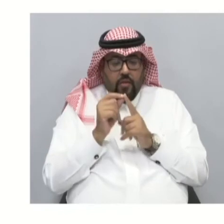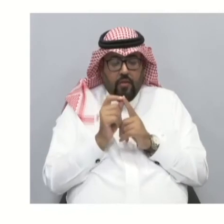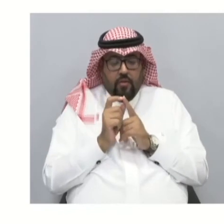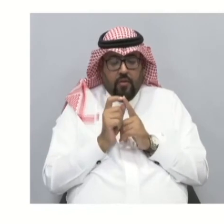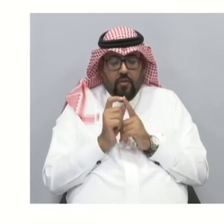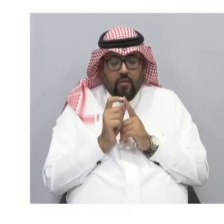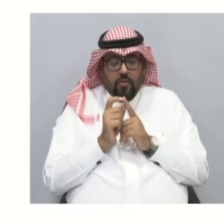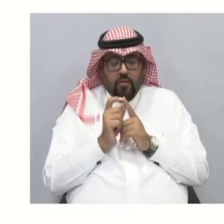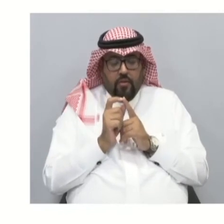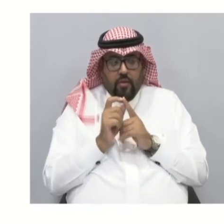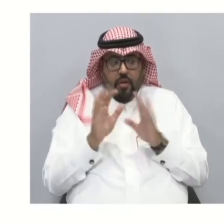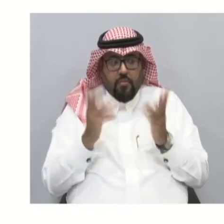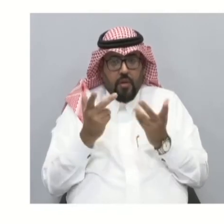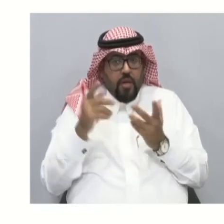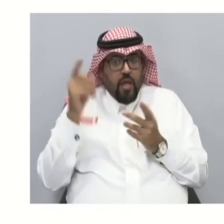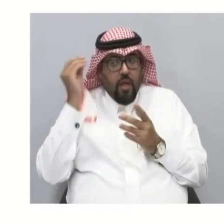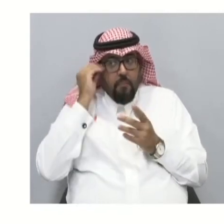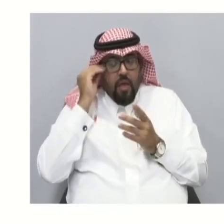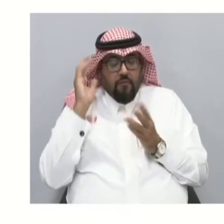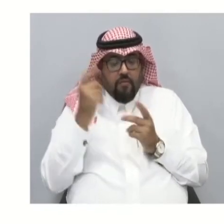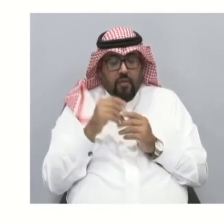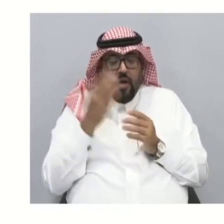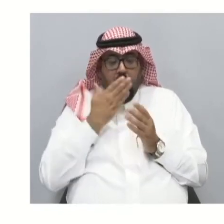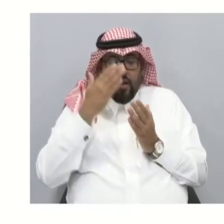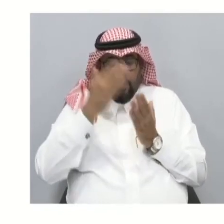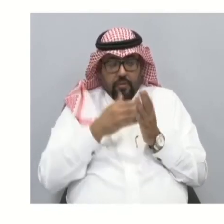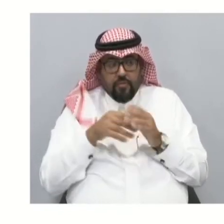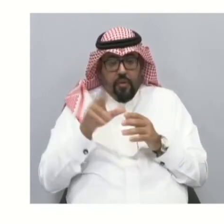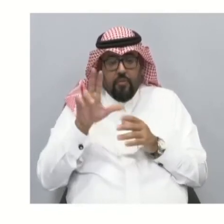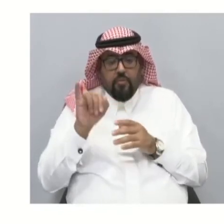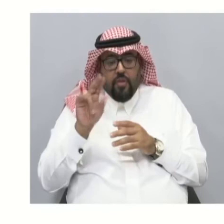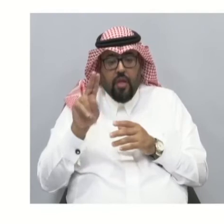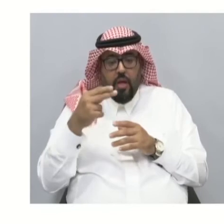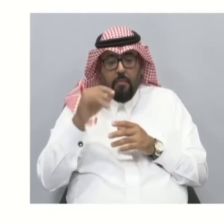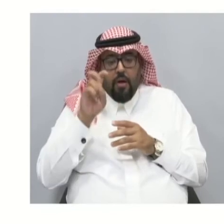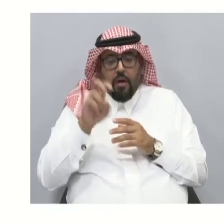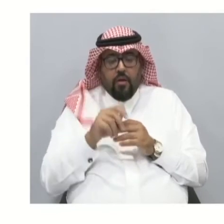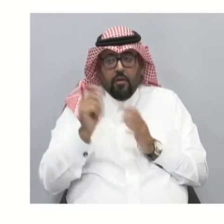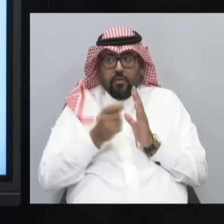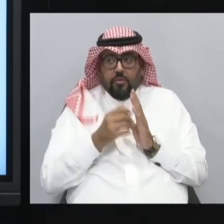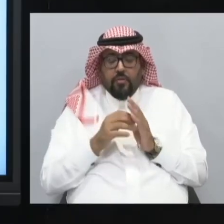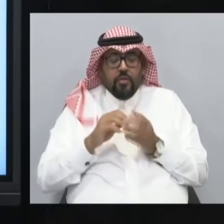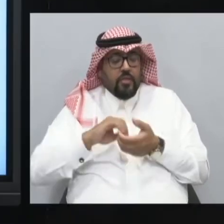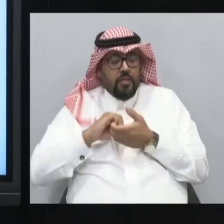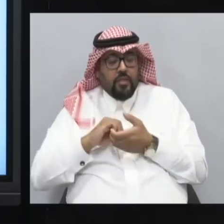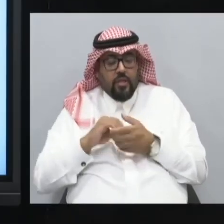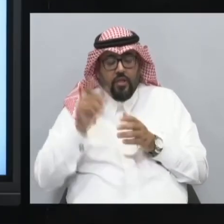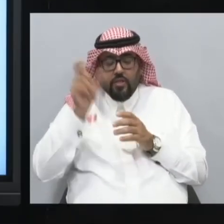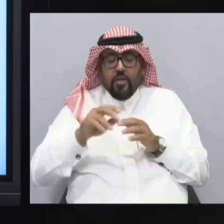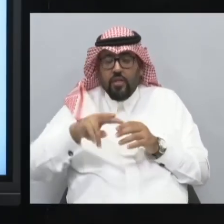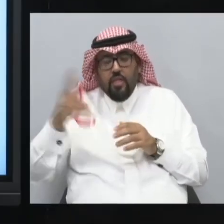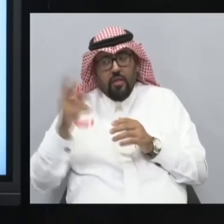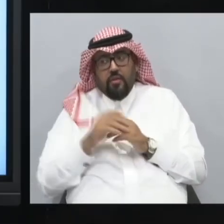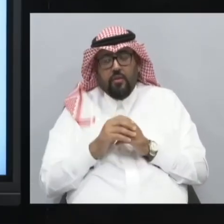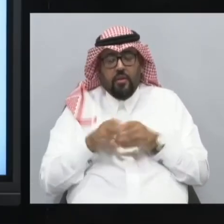عن من لم يتعرف على طريقة القراءة المتعمقة. اكتب لزميلك أو لأي شخص آخر يريد أن